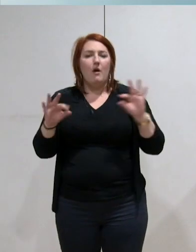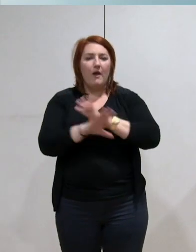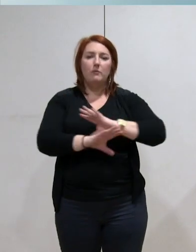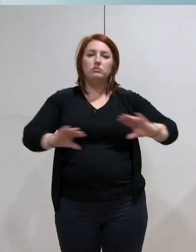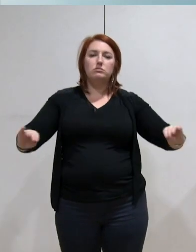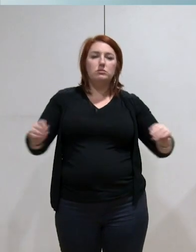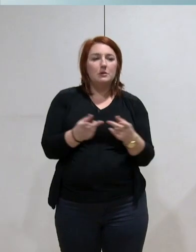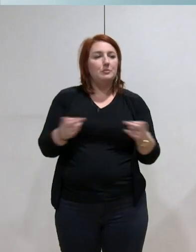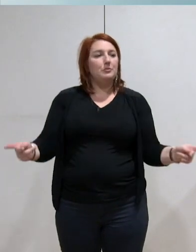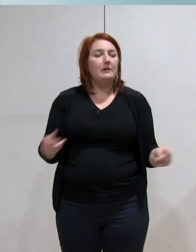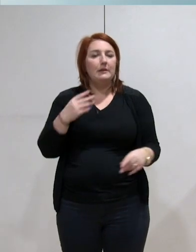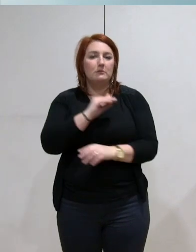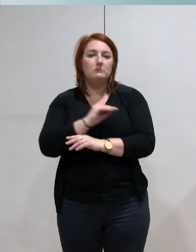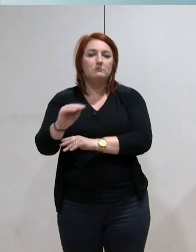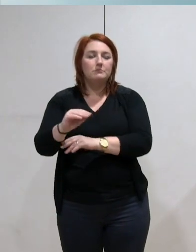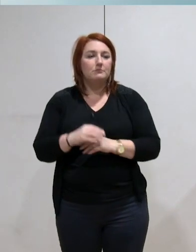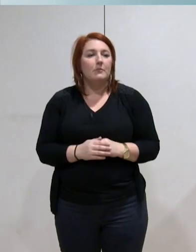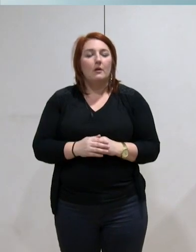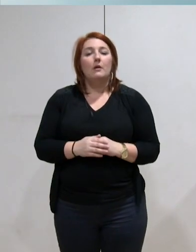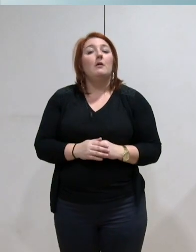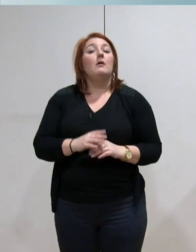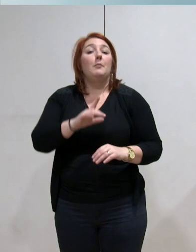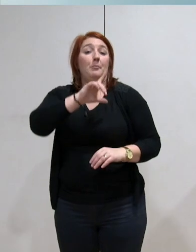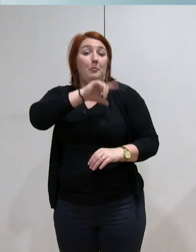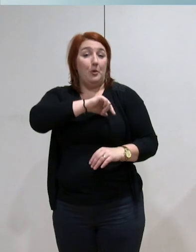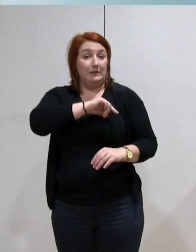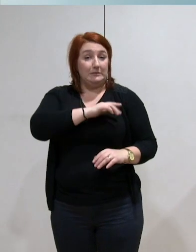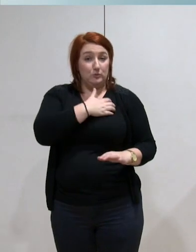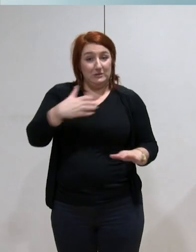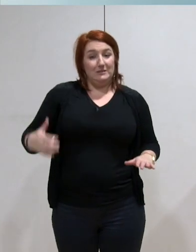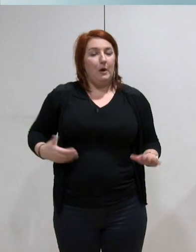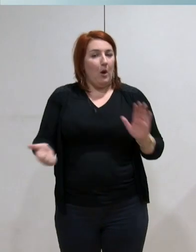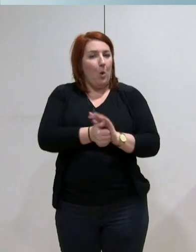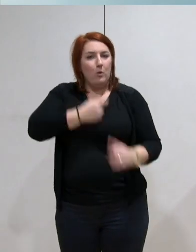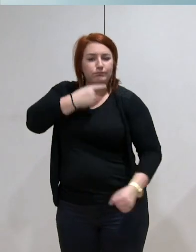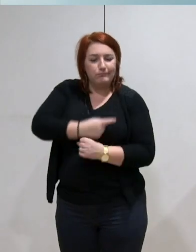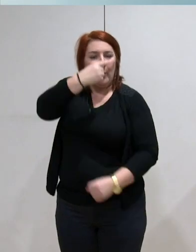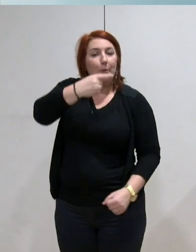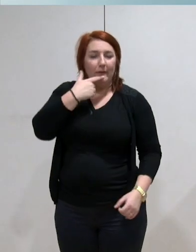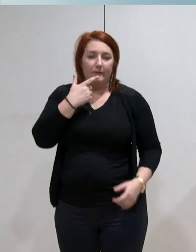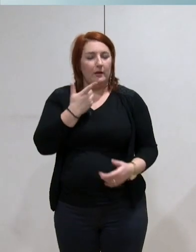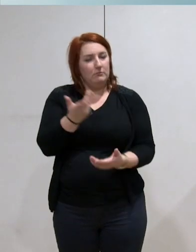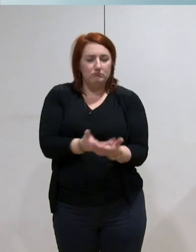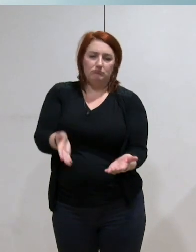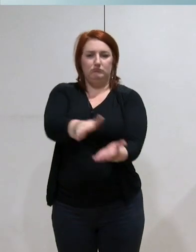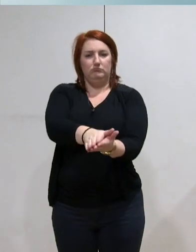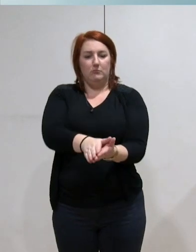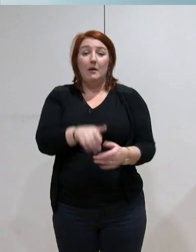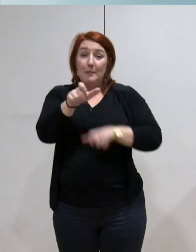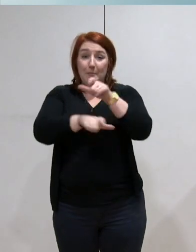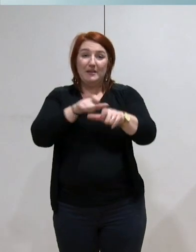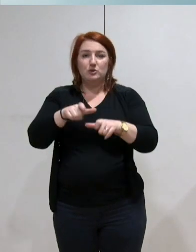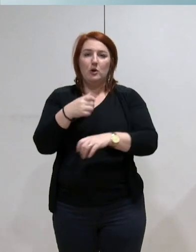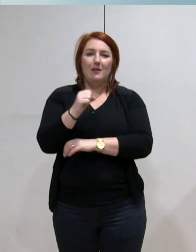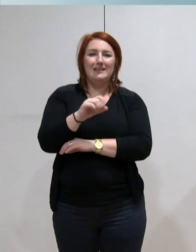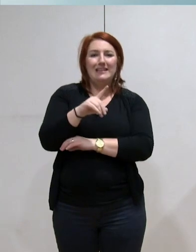soulignons que le rôle d'autorité de la police municipale a été réaffirmé une action sur les personnes en errance C entreprise pour assurer